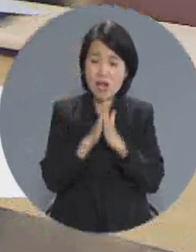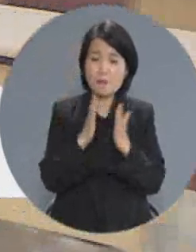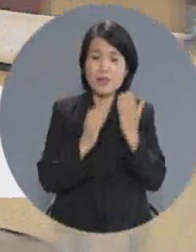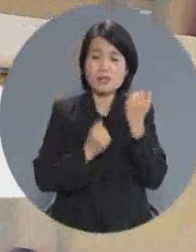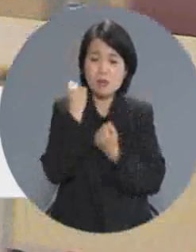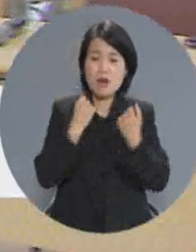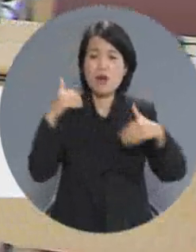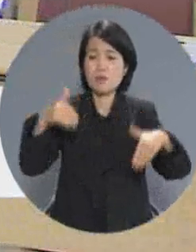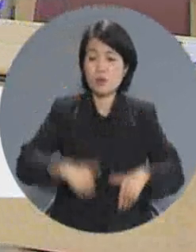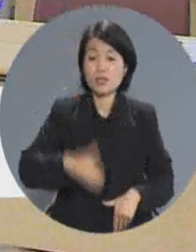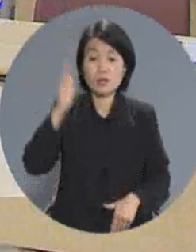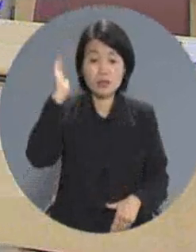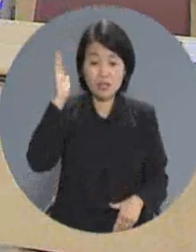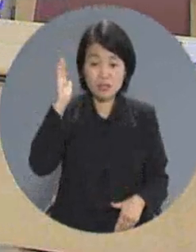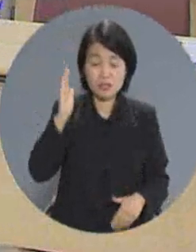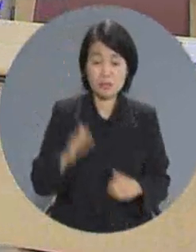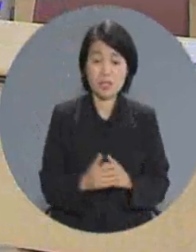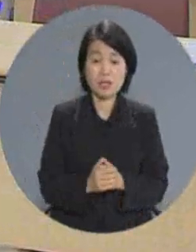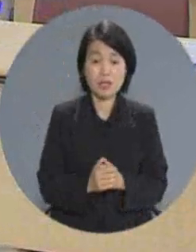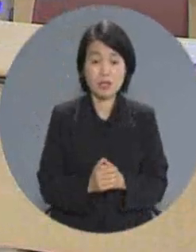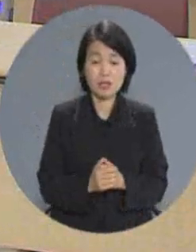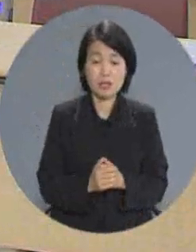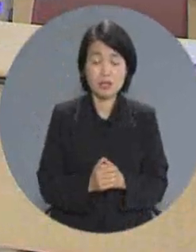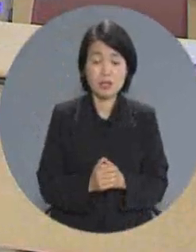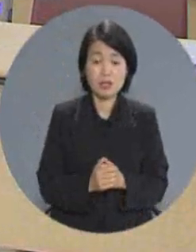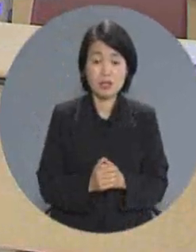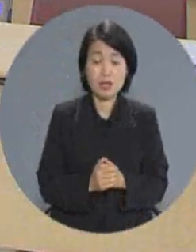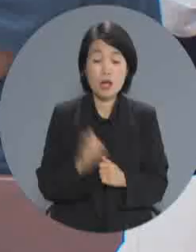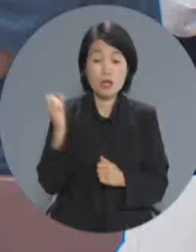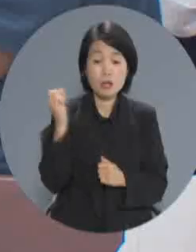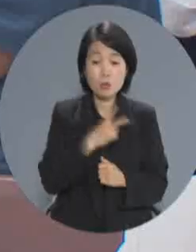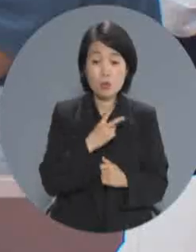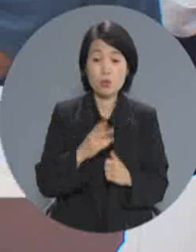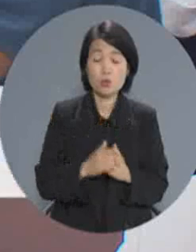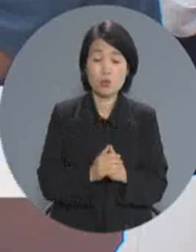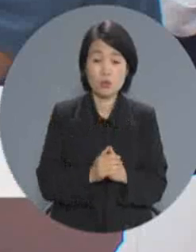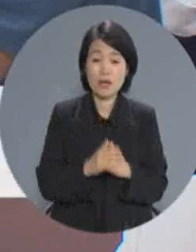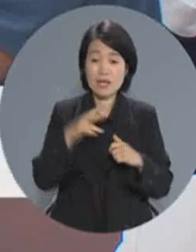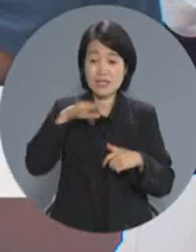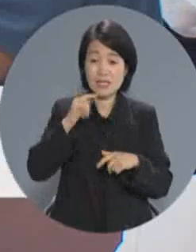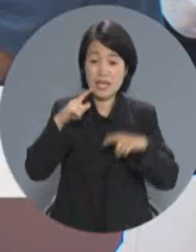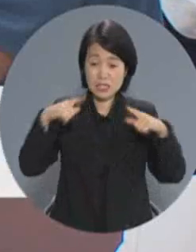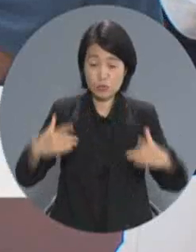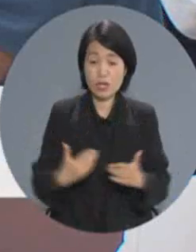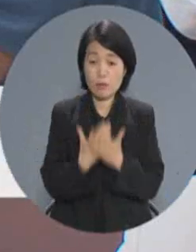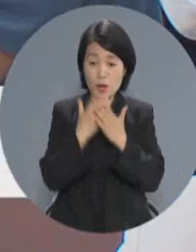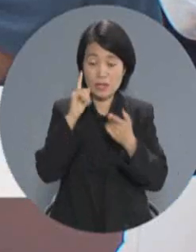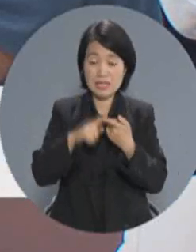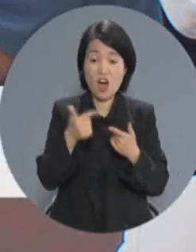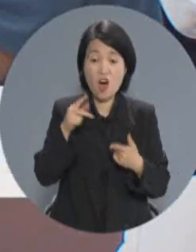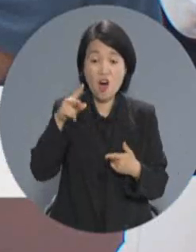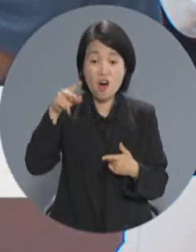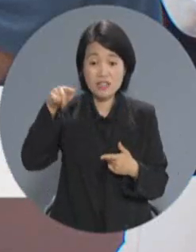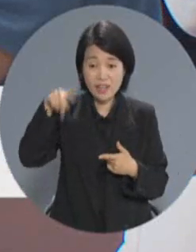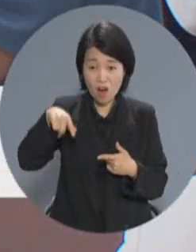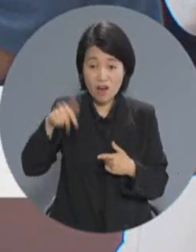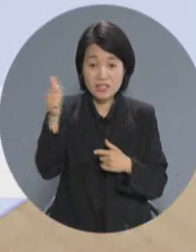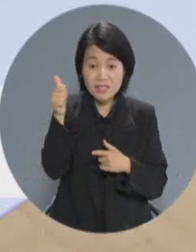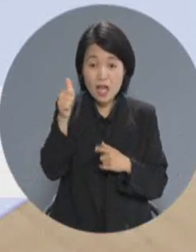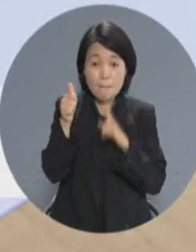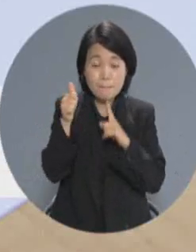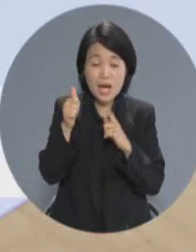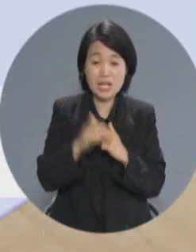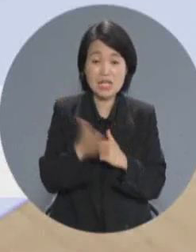해명해야 한다고 주장했습니다. 노 전 시장은 이와 함께 신대지구 개발 관련해 허석 시장이 전임